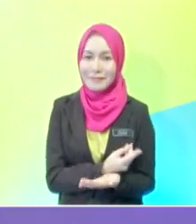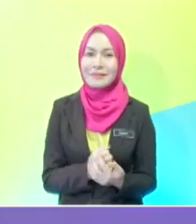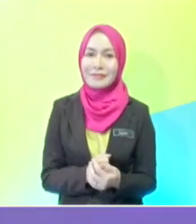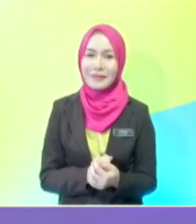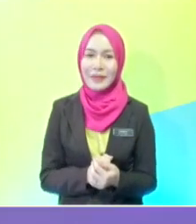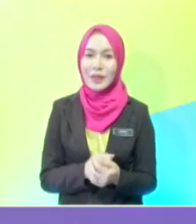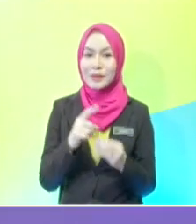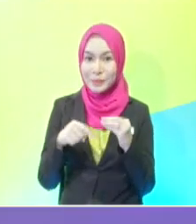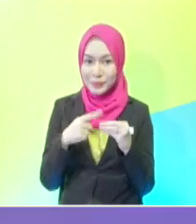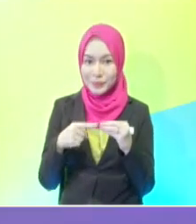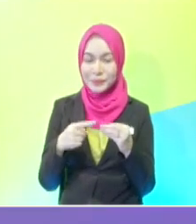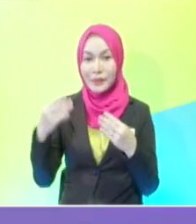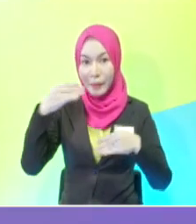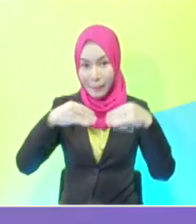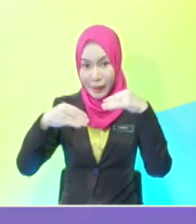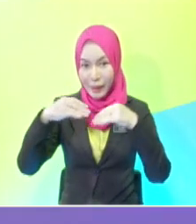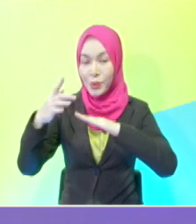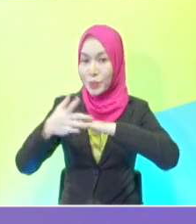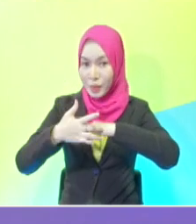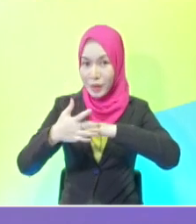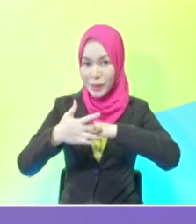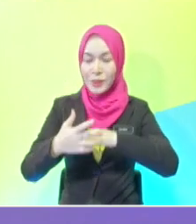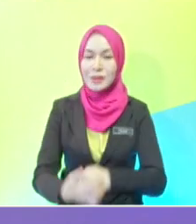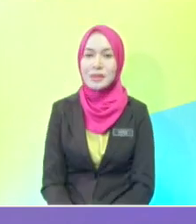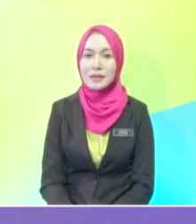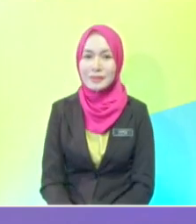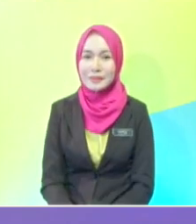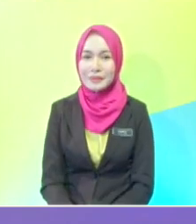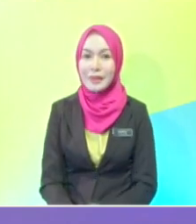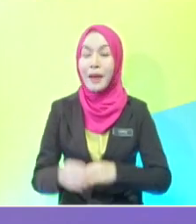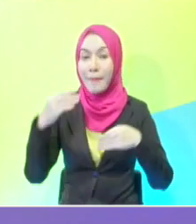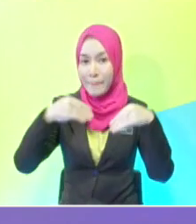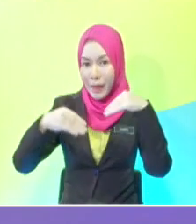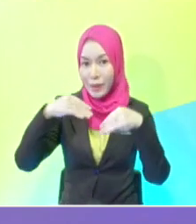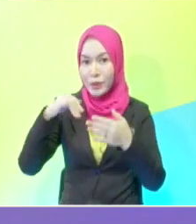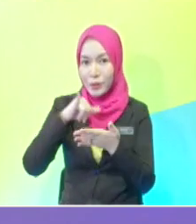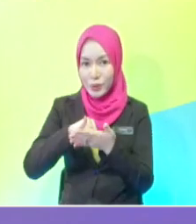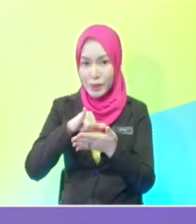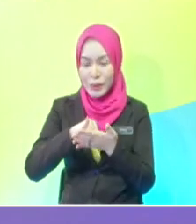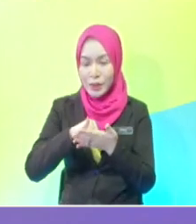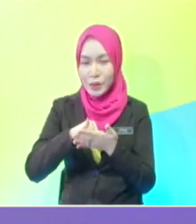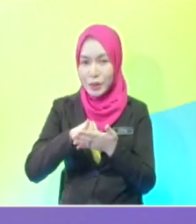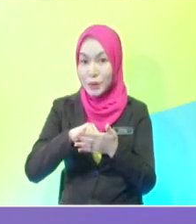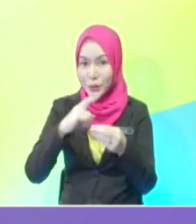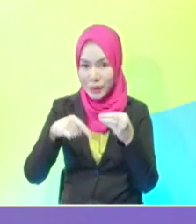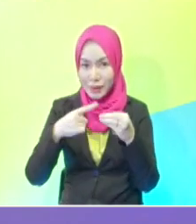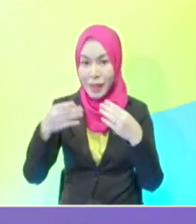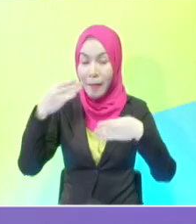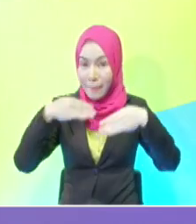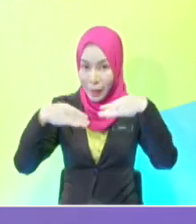bioteknologi Bayu teknologi Bayu itu merujuk kepada biologi teknologi